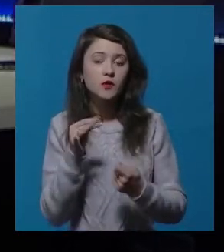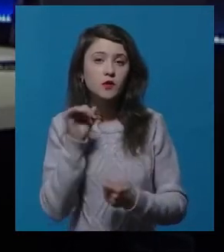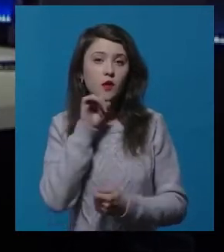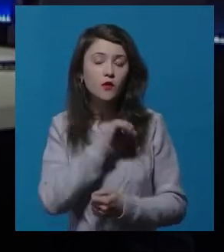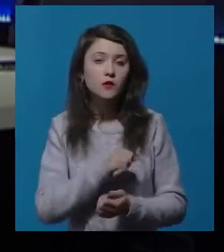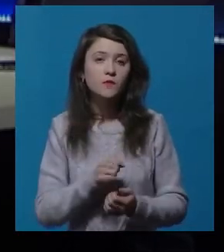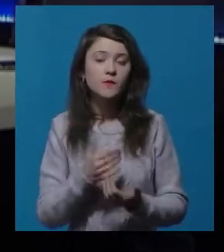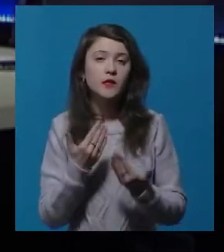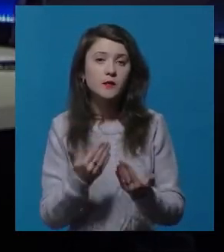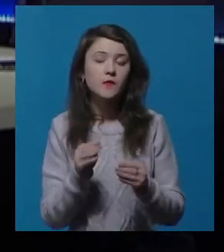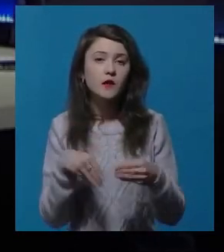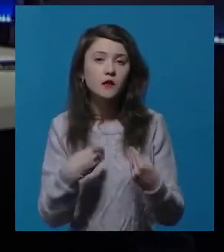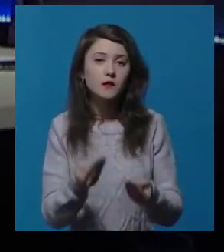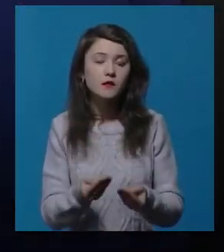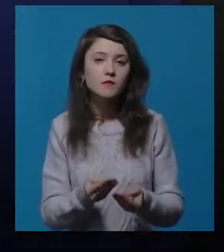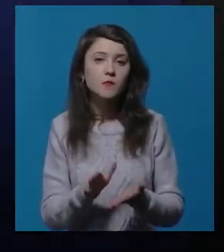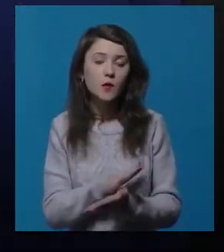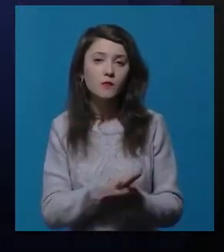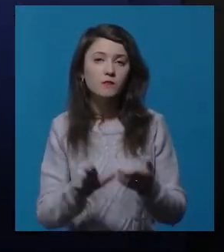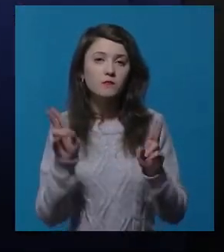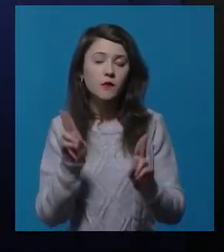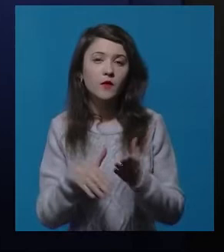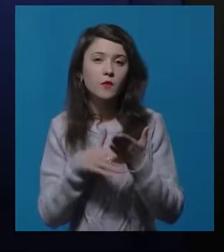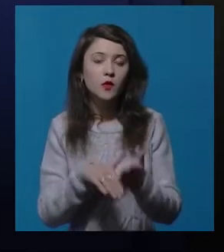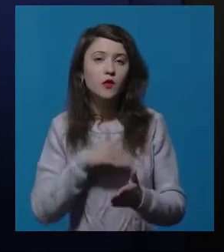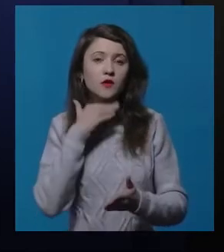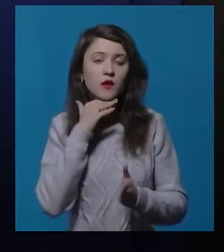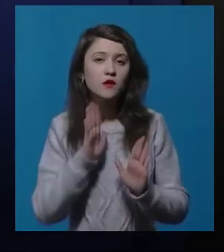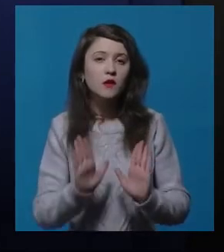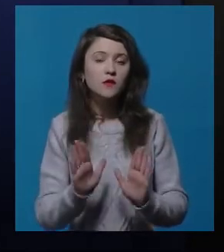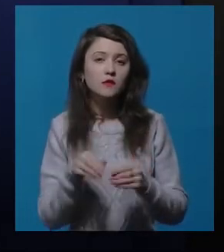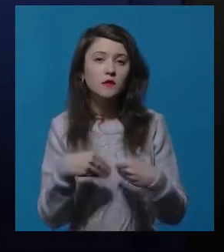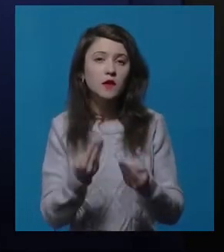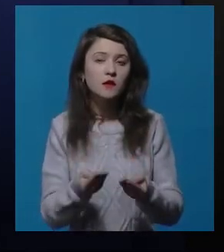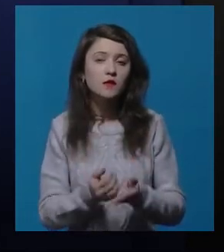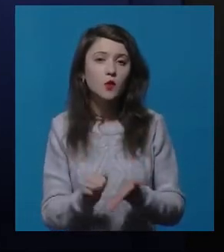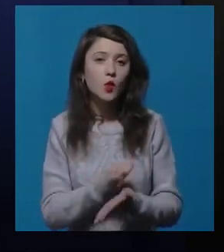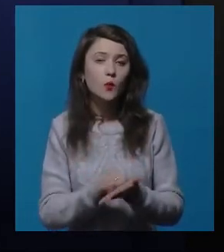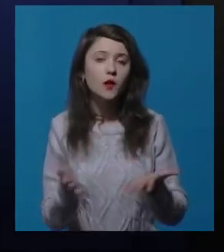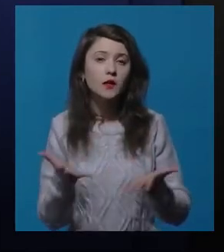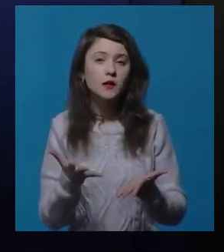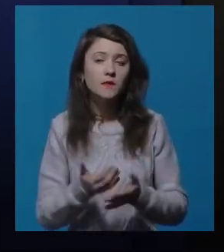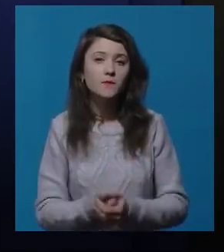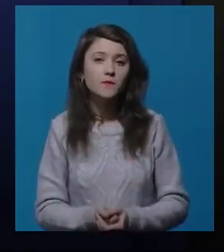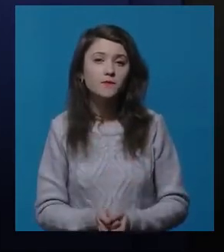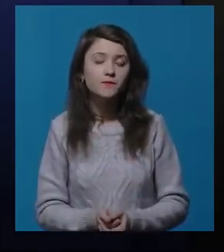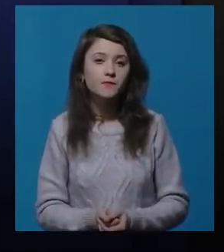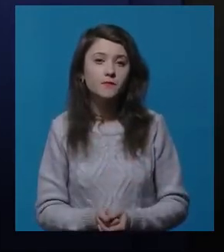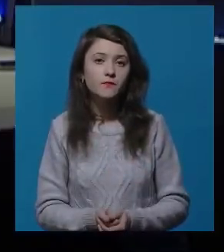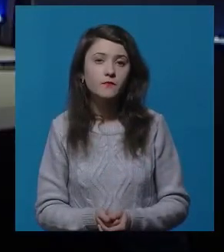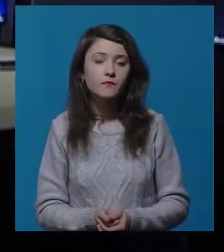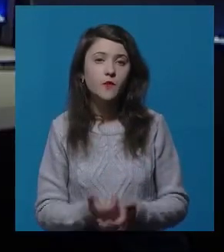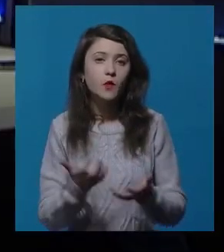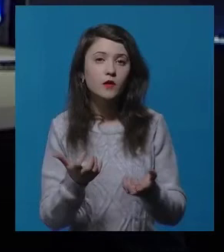їм надається безоплатна правова допомога. Достатньо лише надати документ, який як отримує,